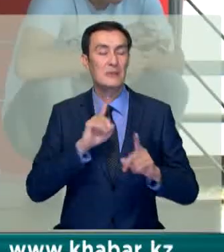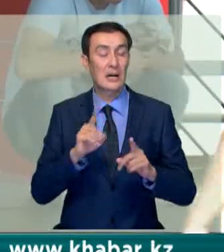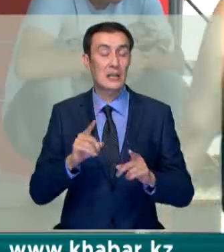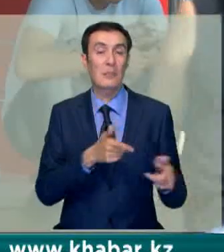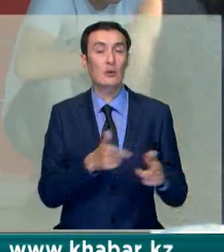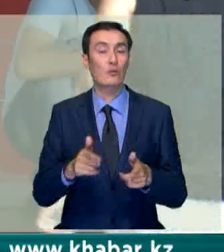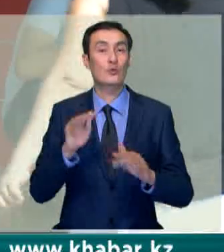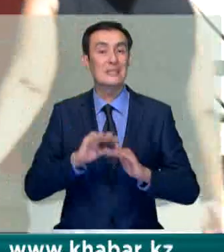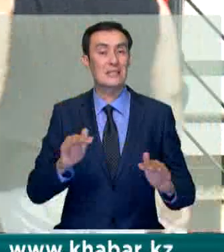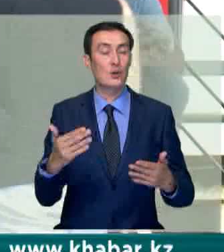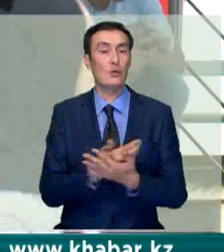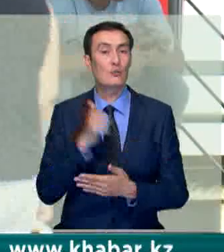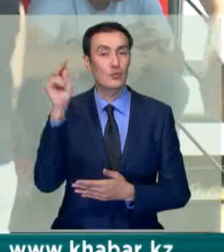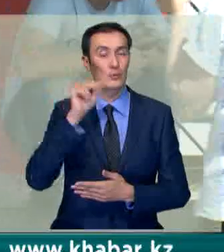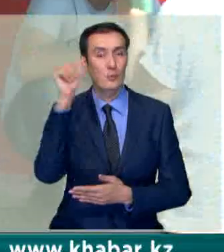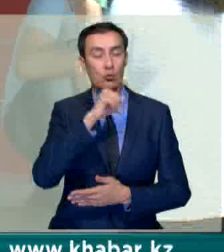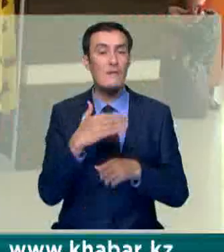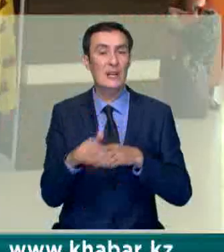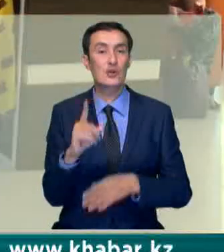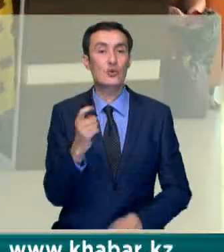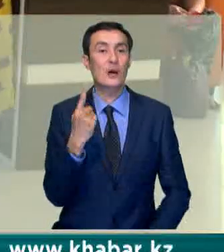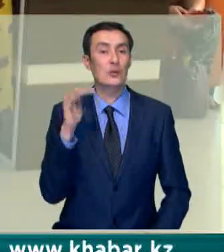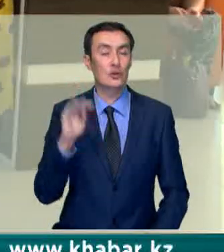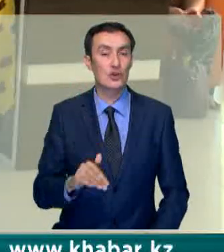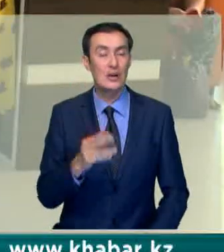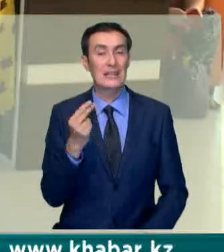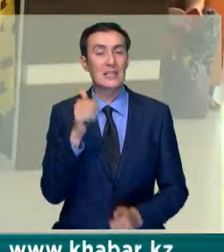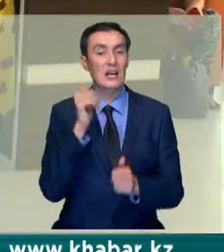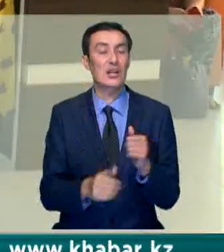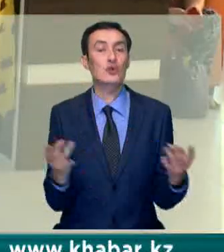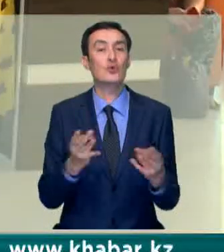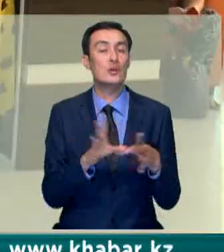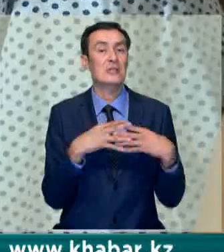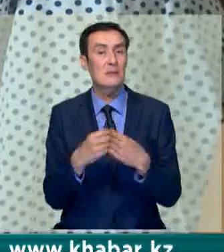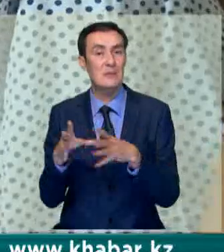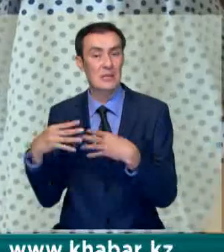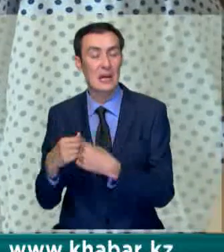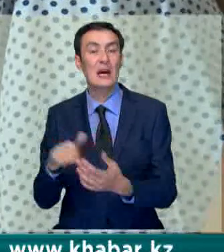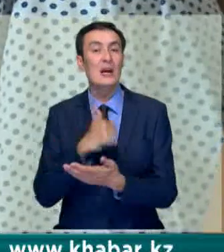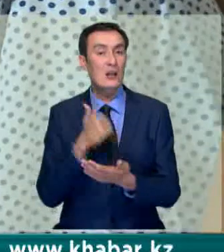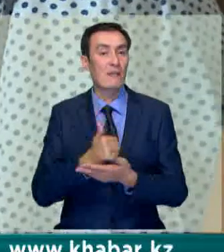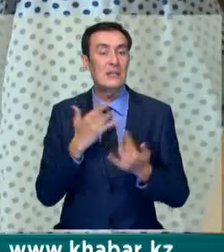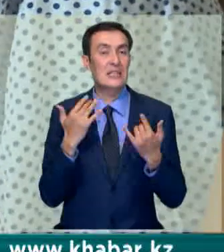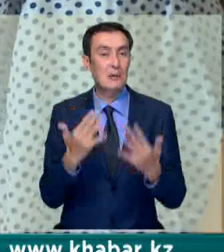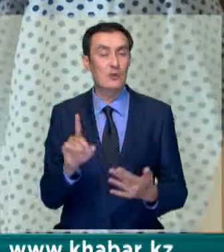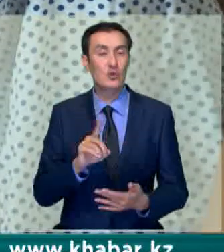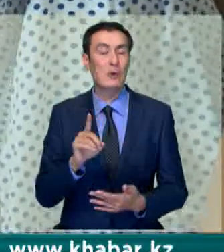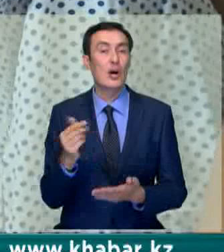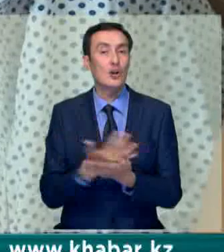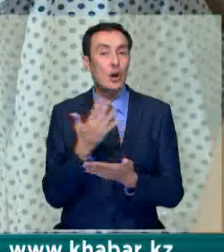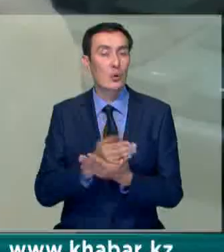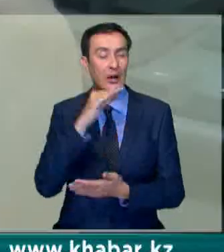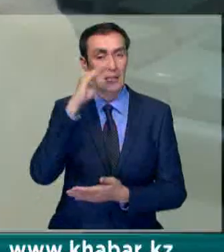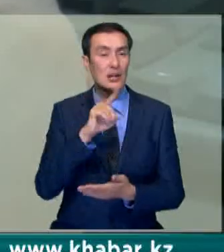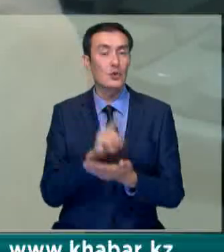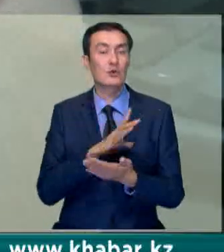к новому учебному году выделяют по 101 тысячи тенге каждой нуждающейся семье. Главное условие – доход родителей не должен